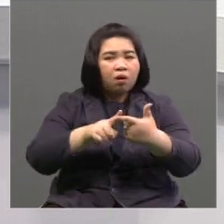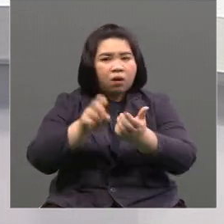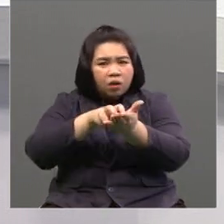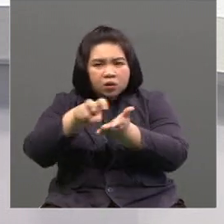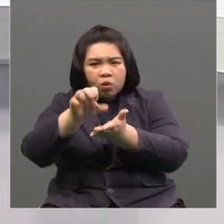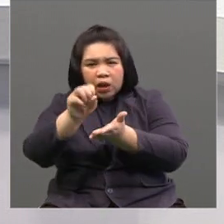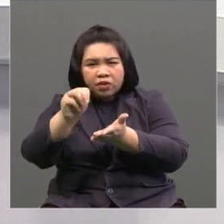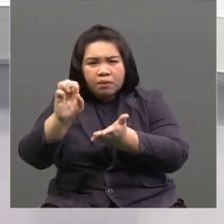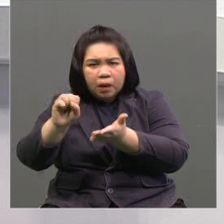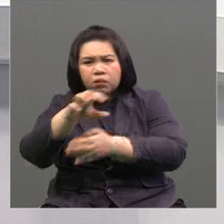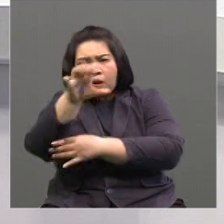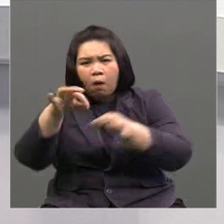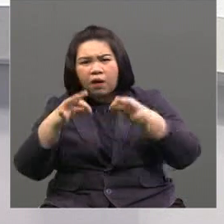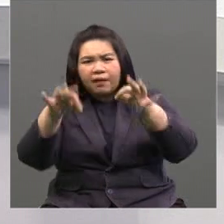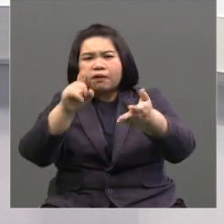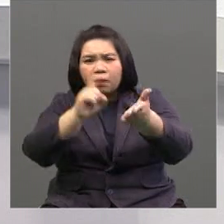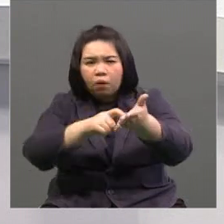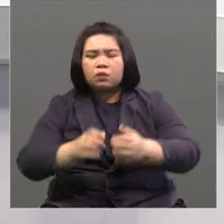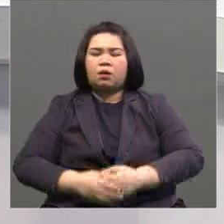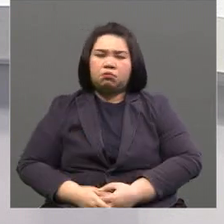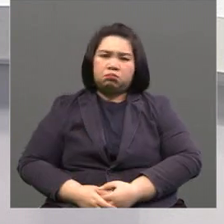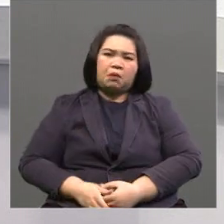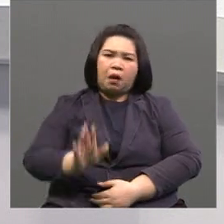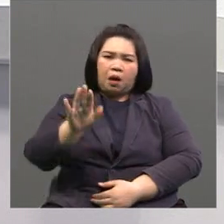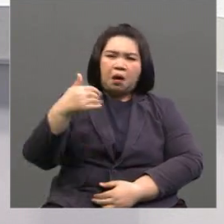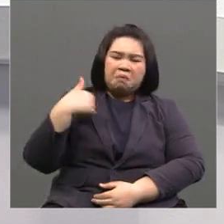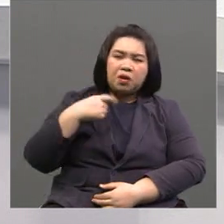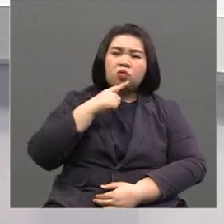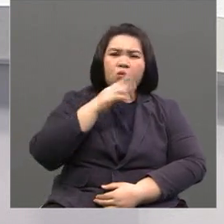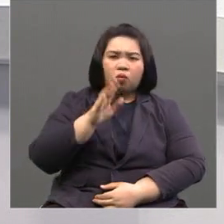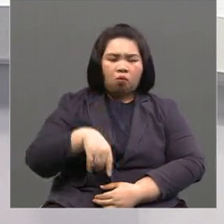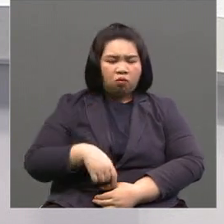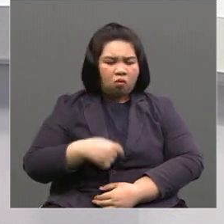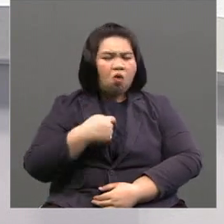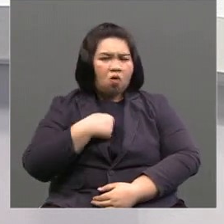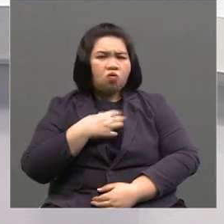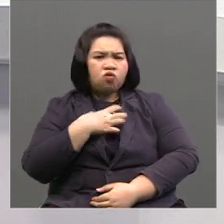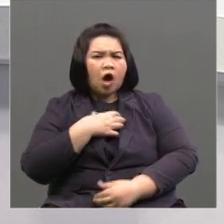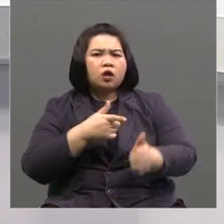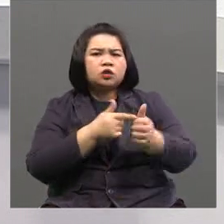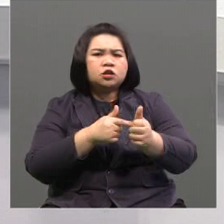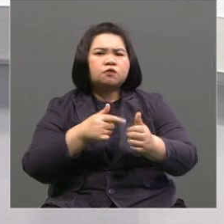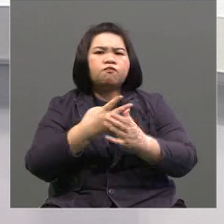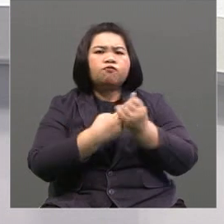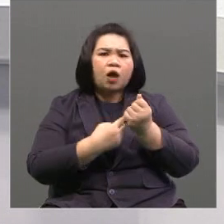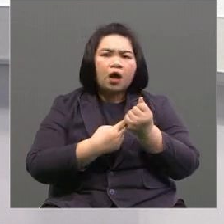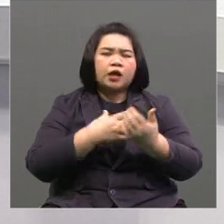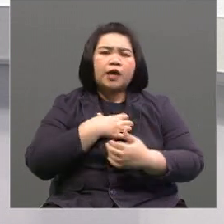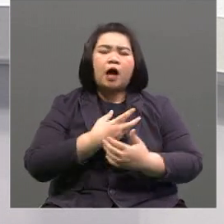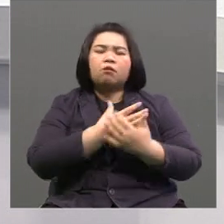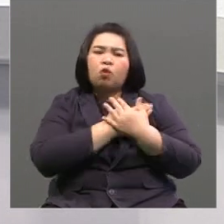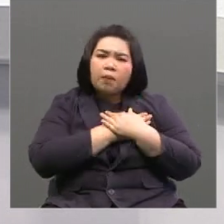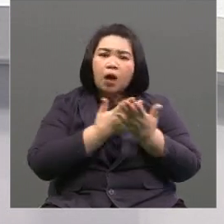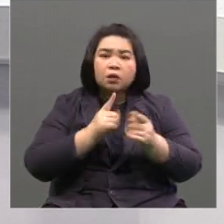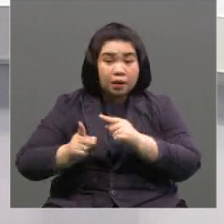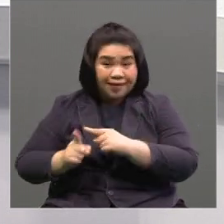message ต่างๆทีนี้ใครที่เป็นคนใจอ่อนแล้วก็อยากมีความรักเนี่ยก็อาจจะโดนหลอกได้ง่ายๆเหมือนกันนะคะล่าสุดค่ะ